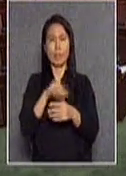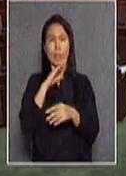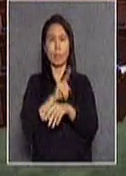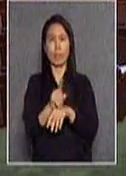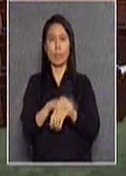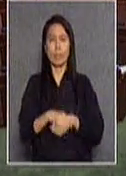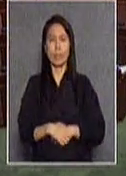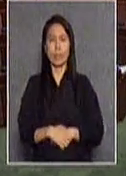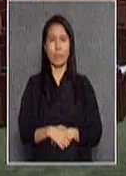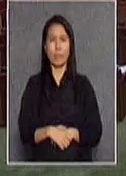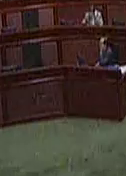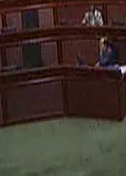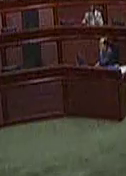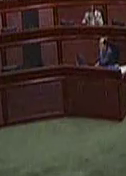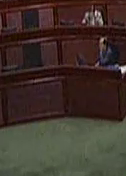一分鐘。